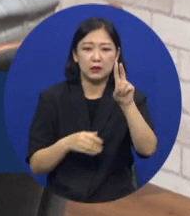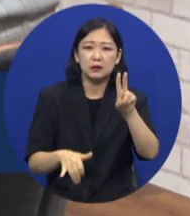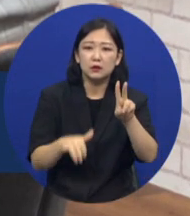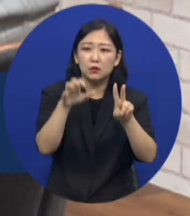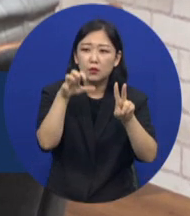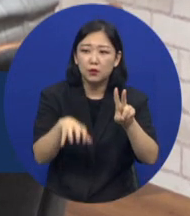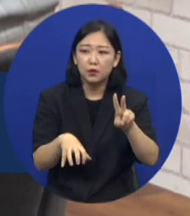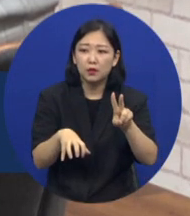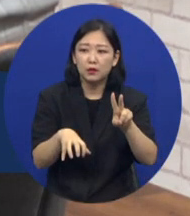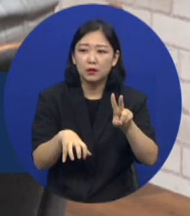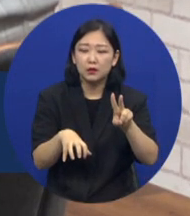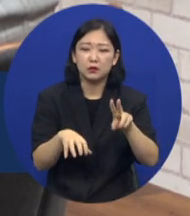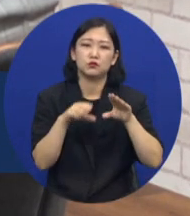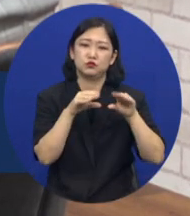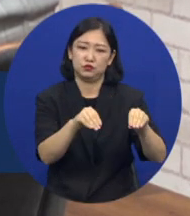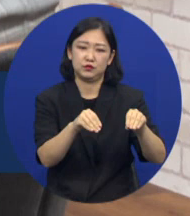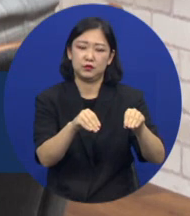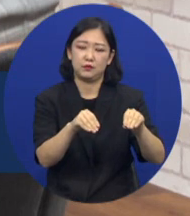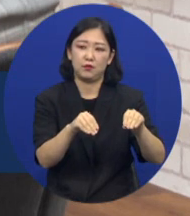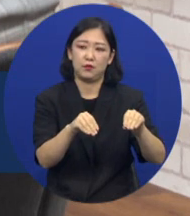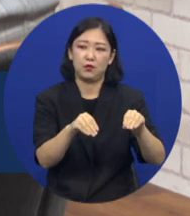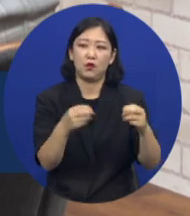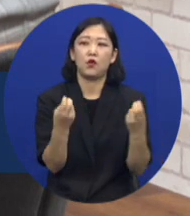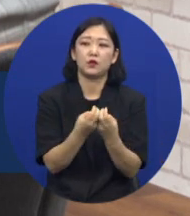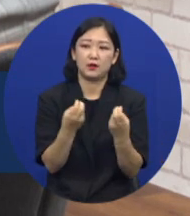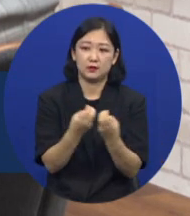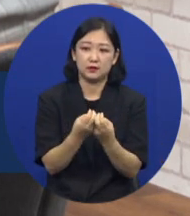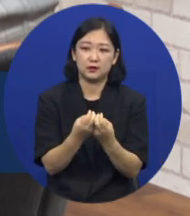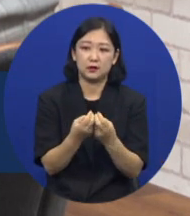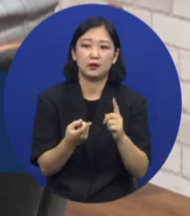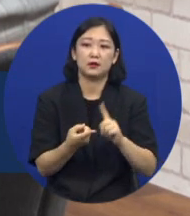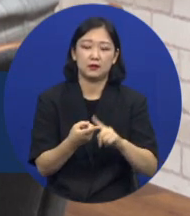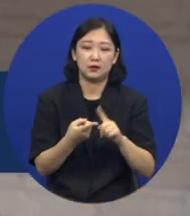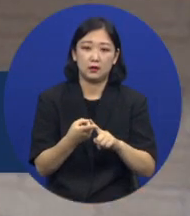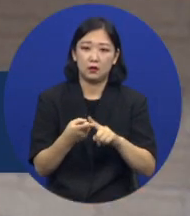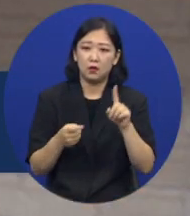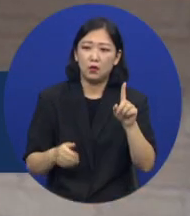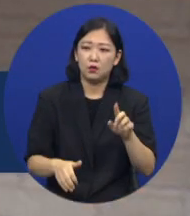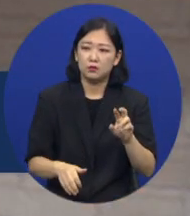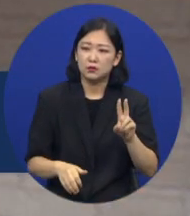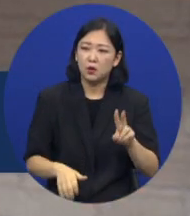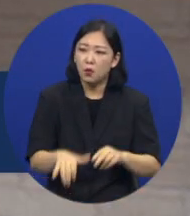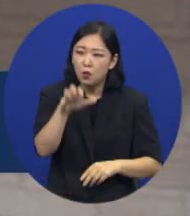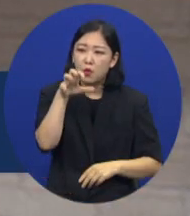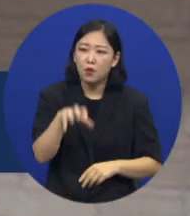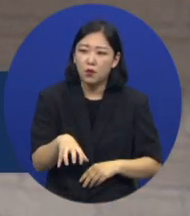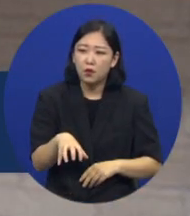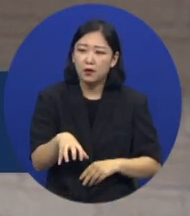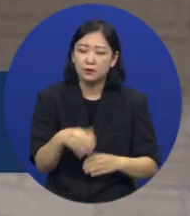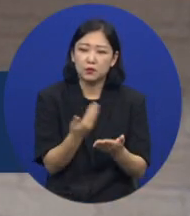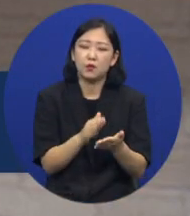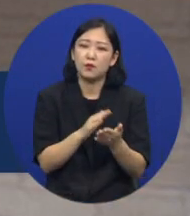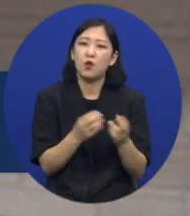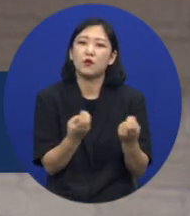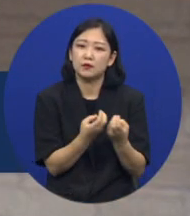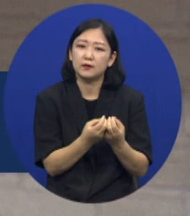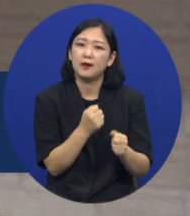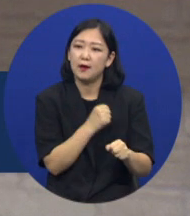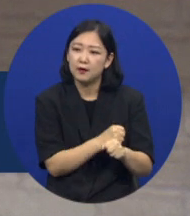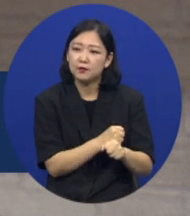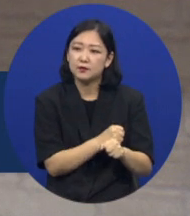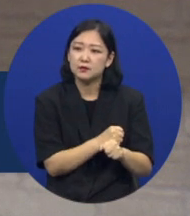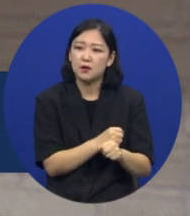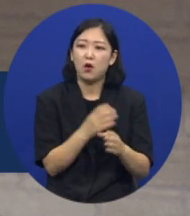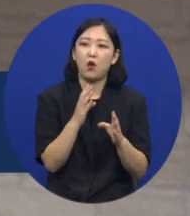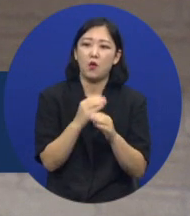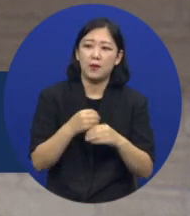문자 그대로 중지하면 그러면 어떻게 할 건지에 대해서 기존 제주공항 의 정비는 어디까지 할 건지 또